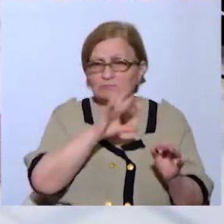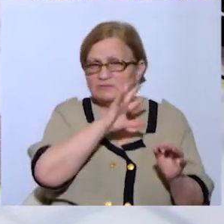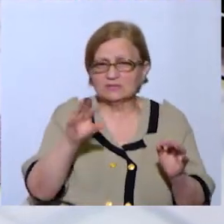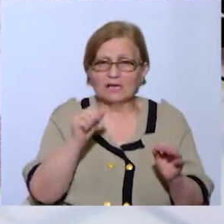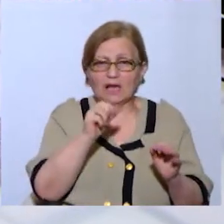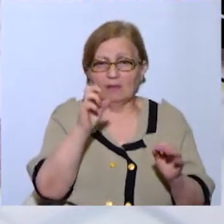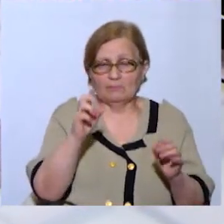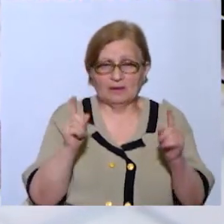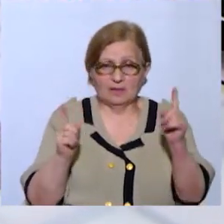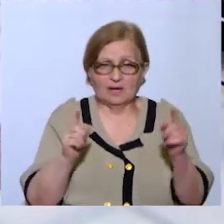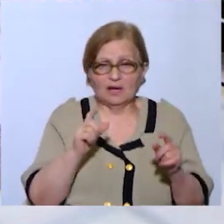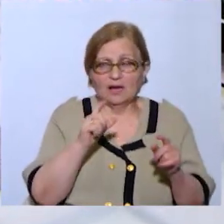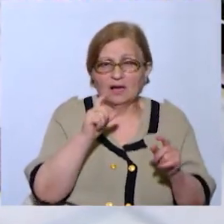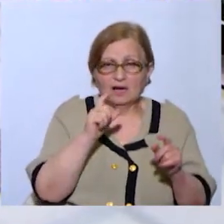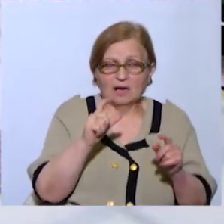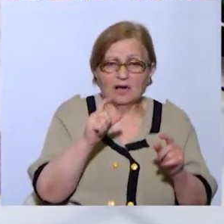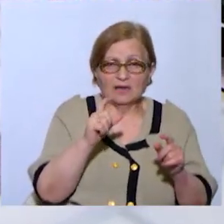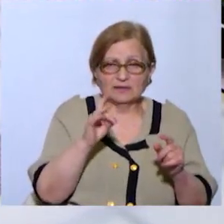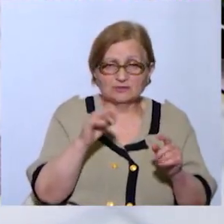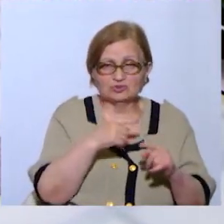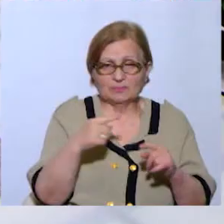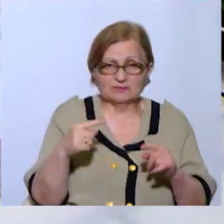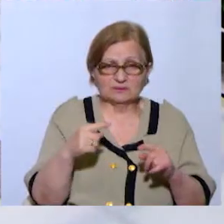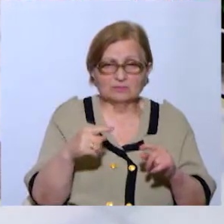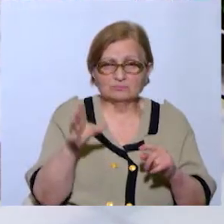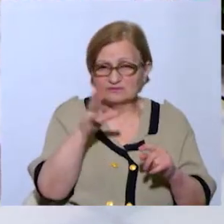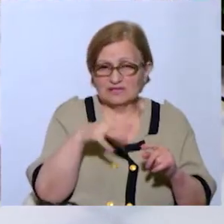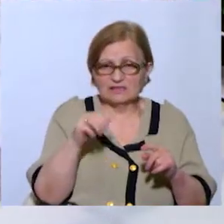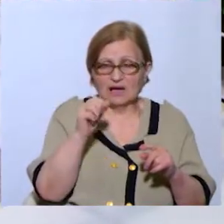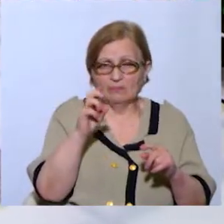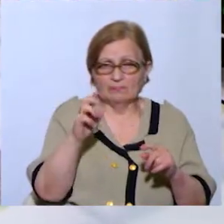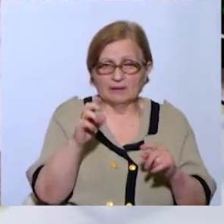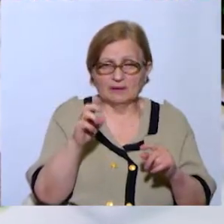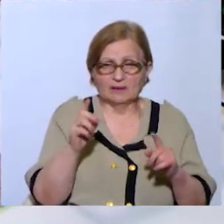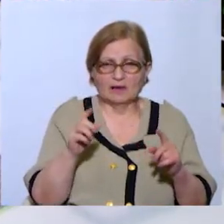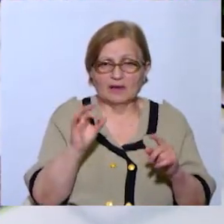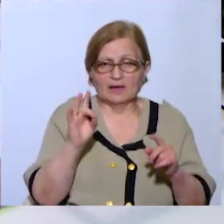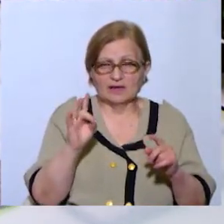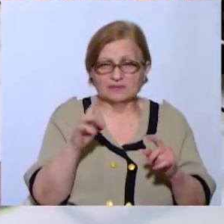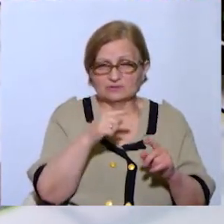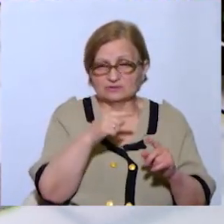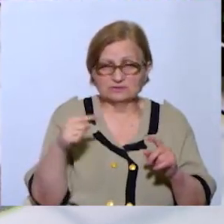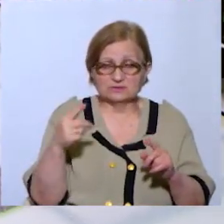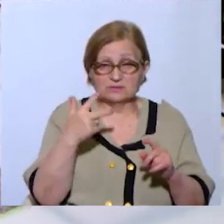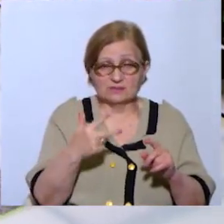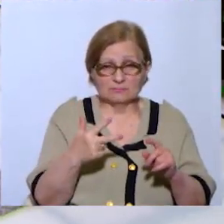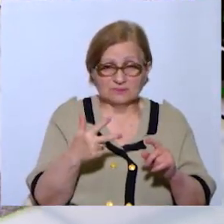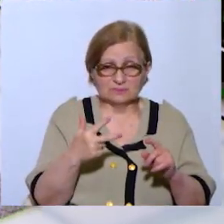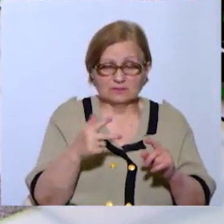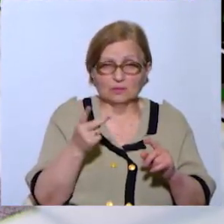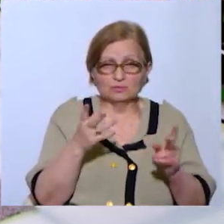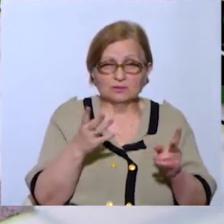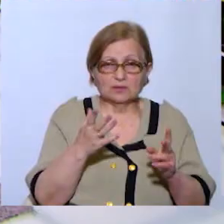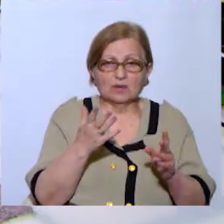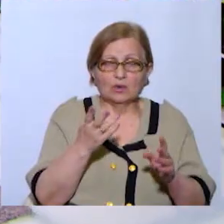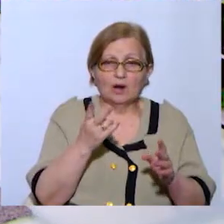მონაკვეთი R-ი შეფარდებული ფესვის ამთან აქვს. მთლიანი AB მონაკვეთი, ანუ R-ი შეფარდებული ფესვის ამთან, ეს უნდა